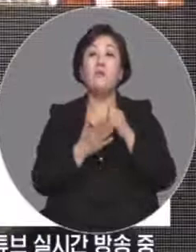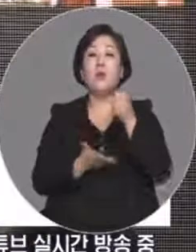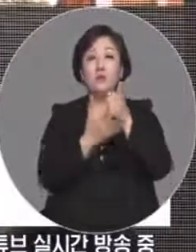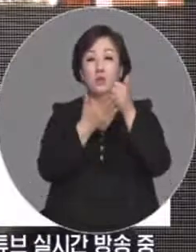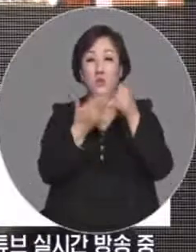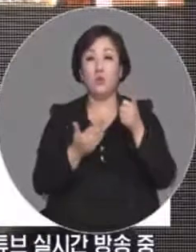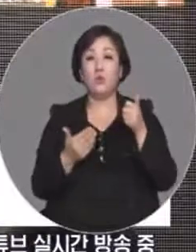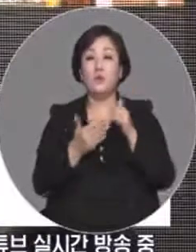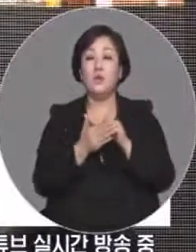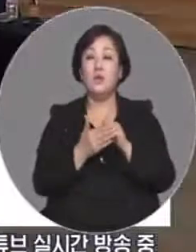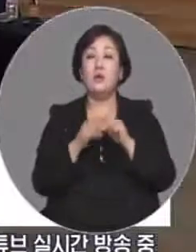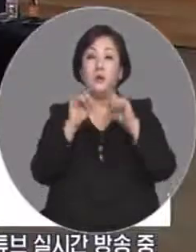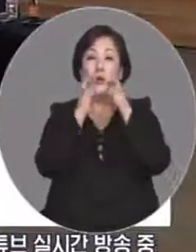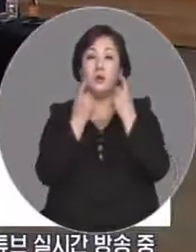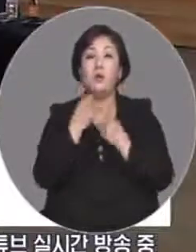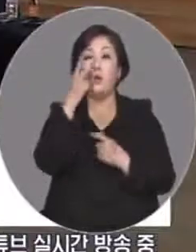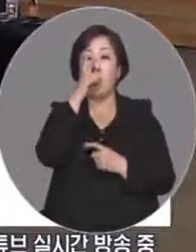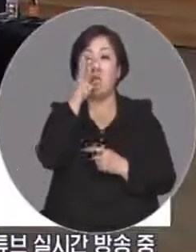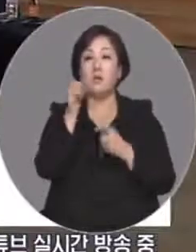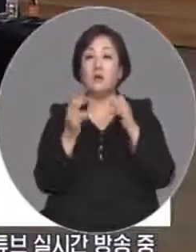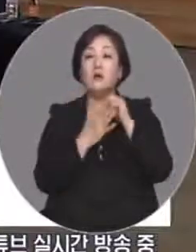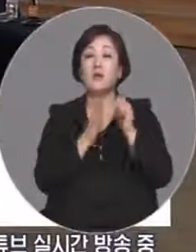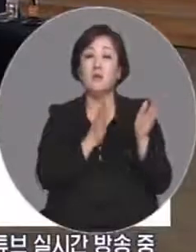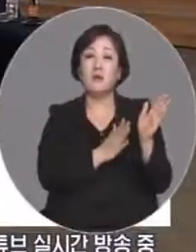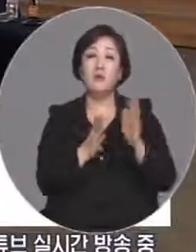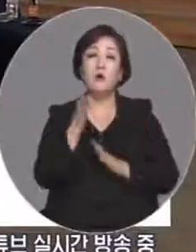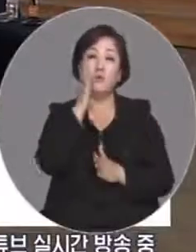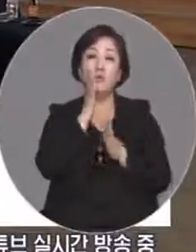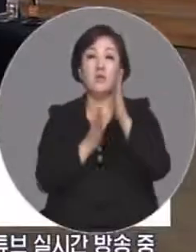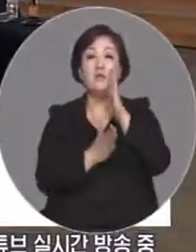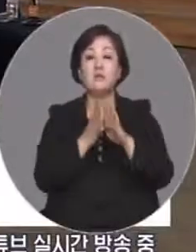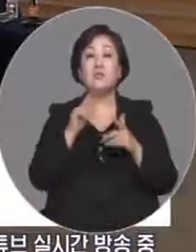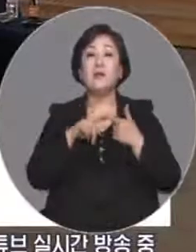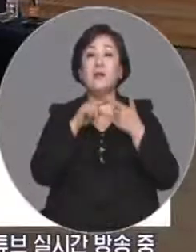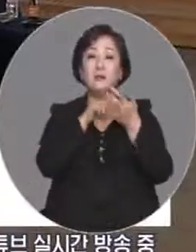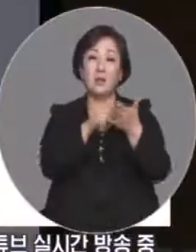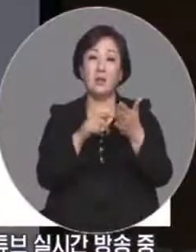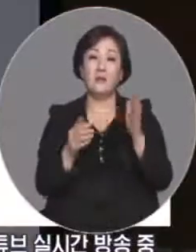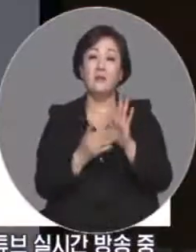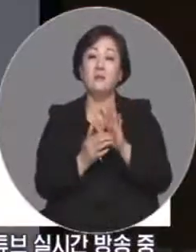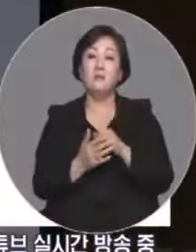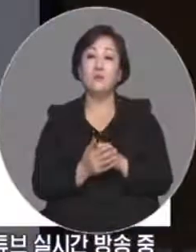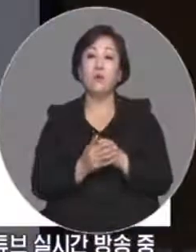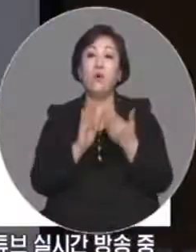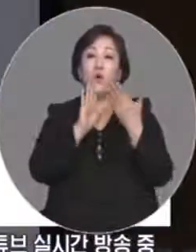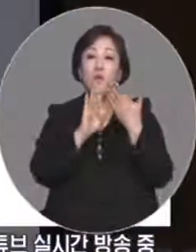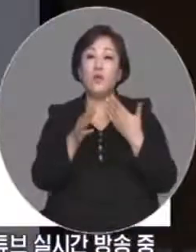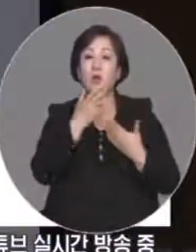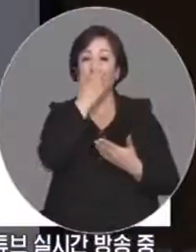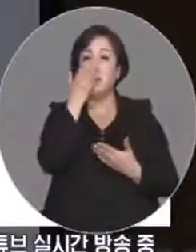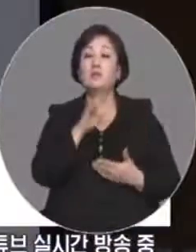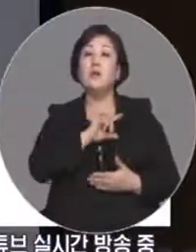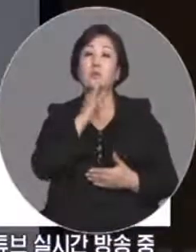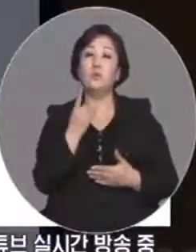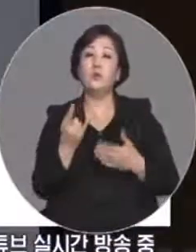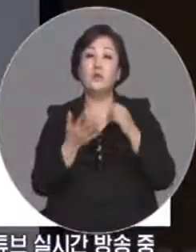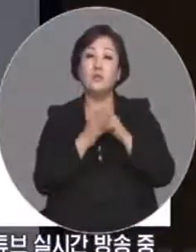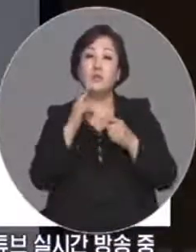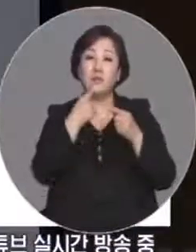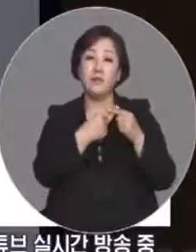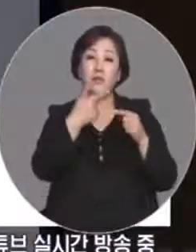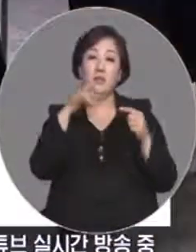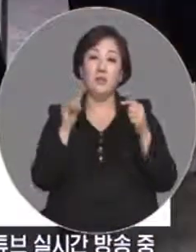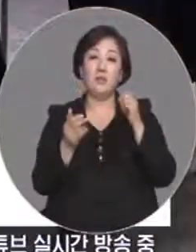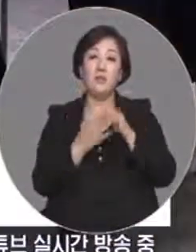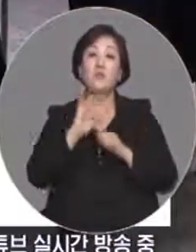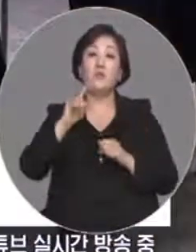수여하고 민간환경감시센터 설치를 울산시에 제안했습니다. 앞서 미래비전위 1기는 100여 차례 회의를